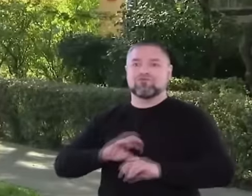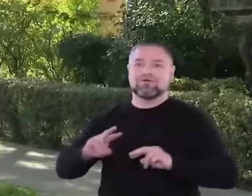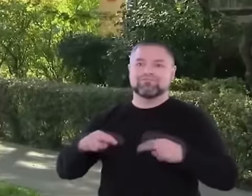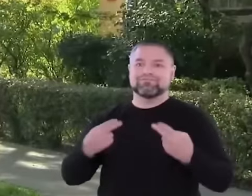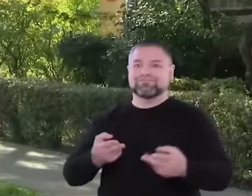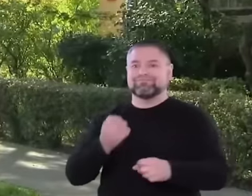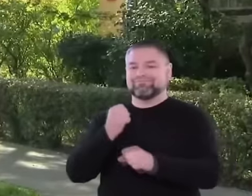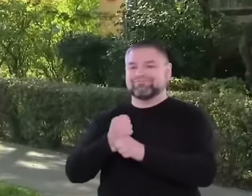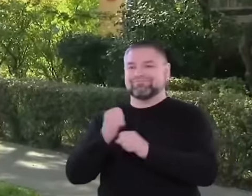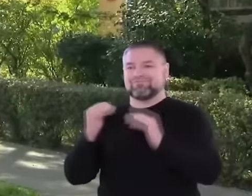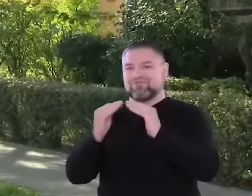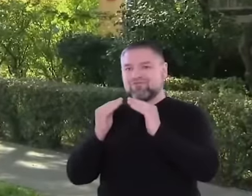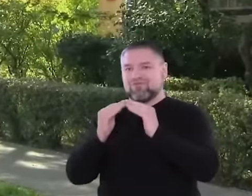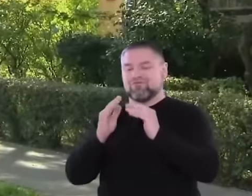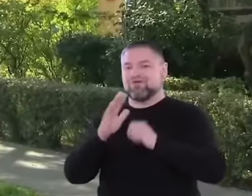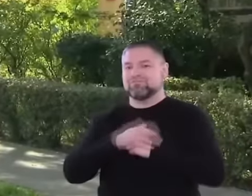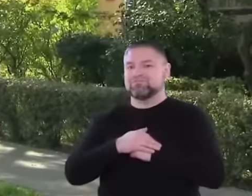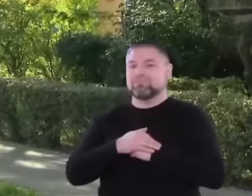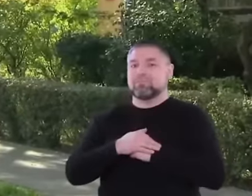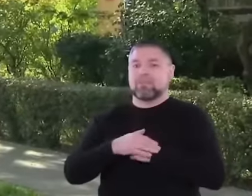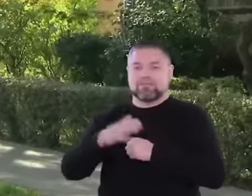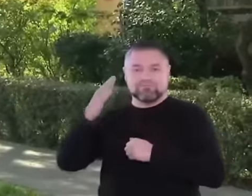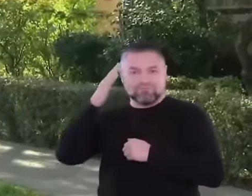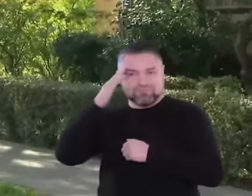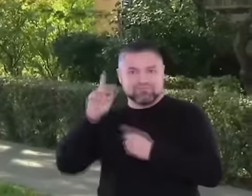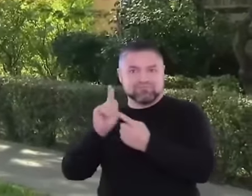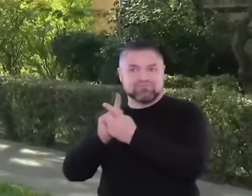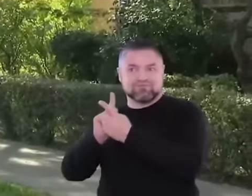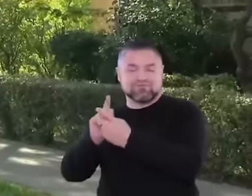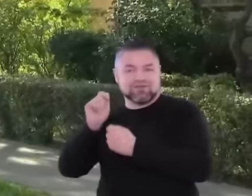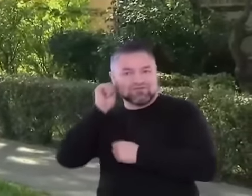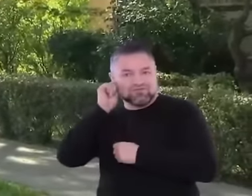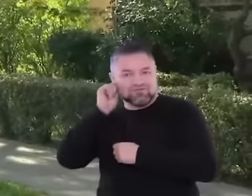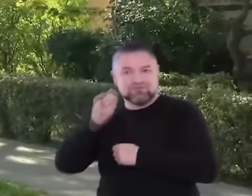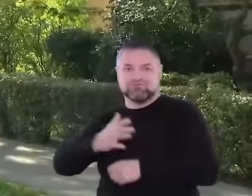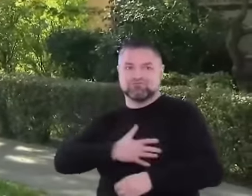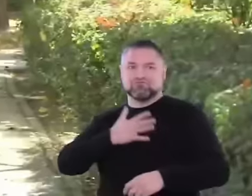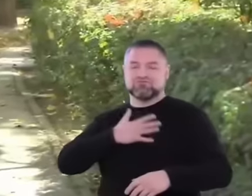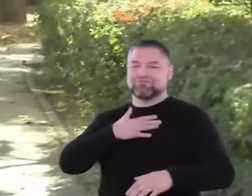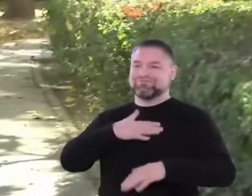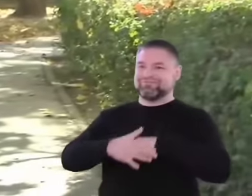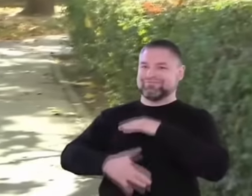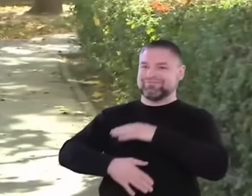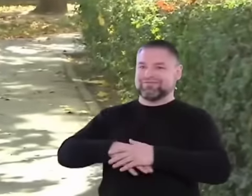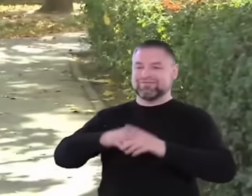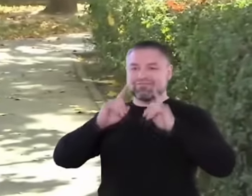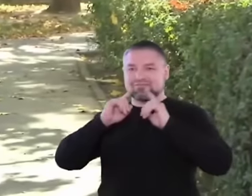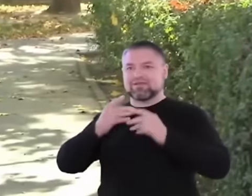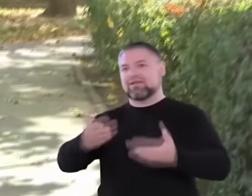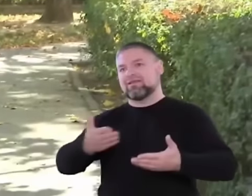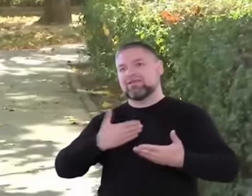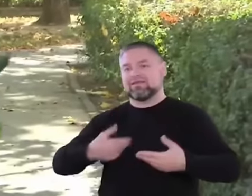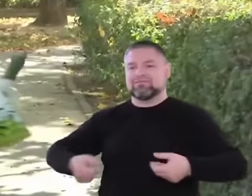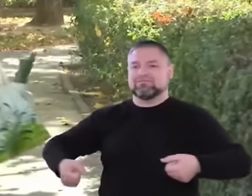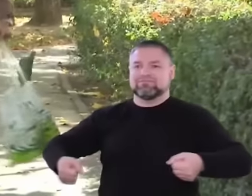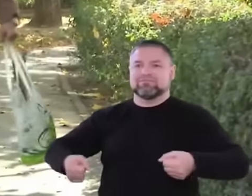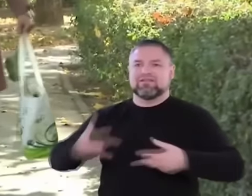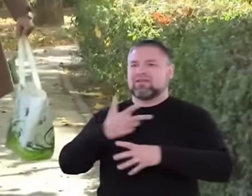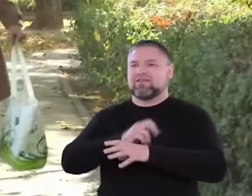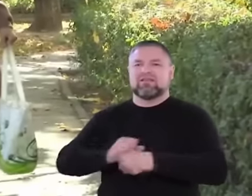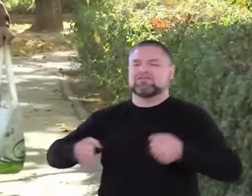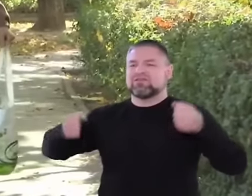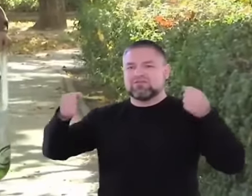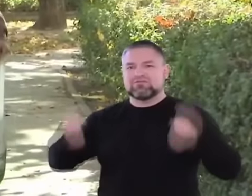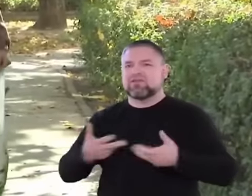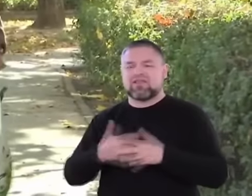po pracy do domu. Zdał sobie sprawę, że odkąd spotyka się z Anitą, czuje się naprawdę szczęśliwy. Mama, da te siatki. No, nie są takie